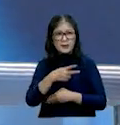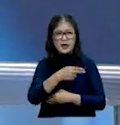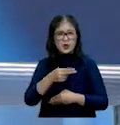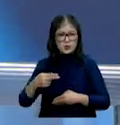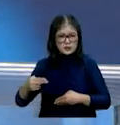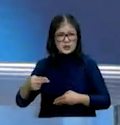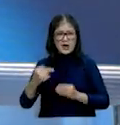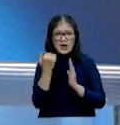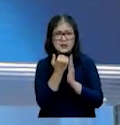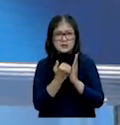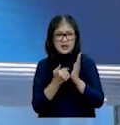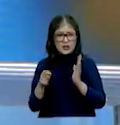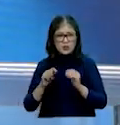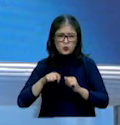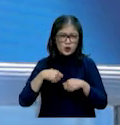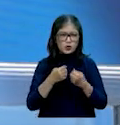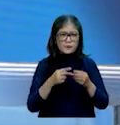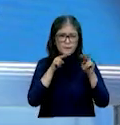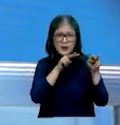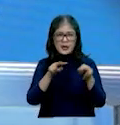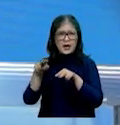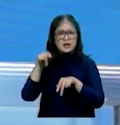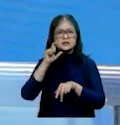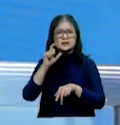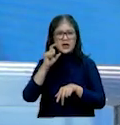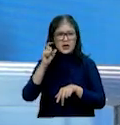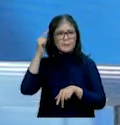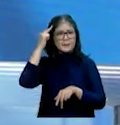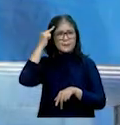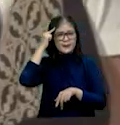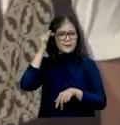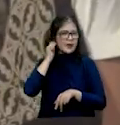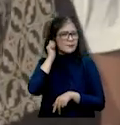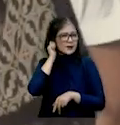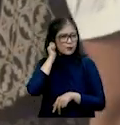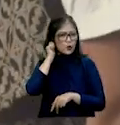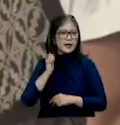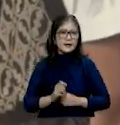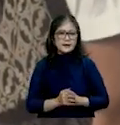turut membagikan pandangan dan pengalamannya sebagai pemimpin perempuan.